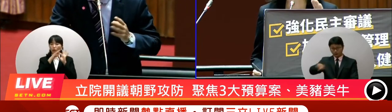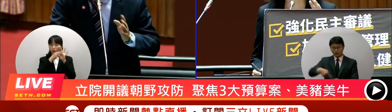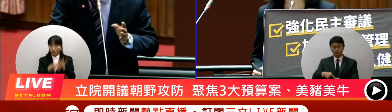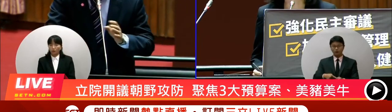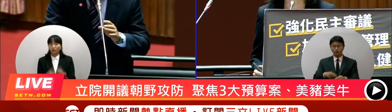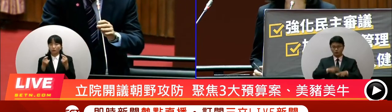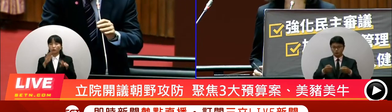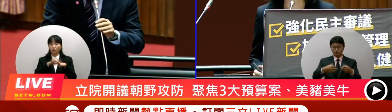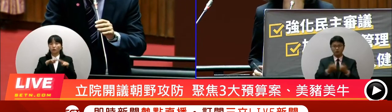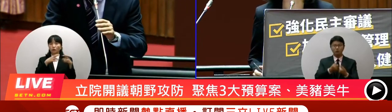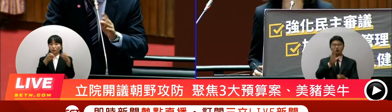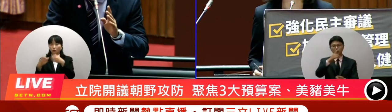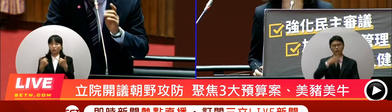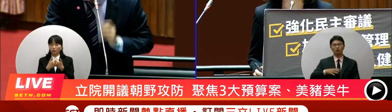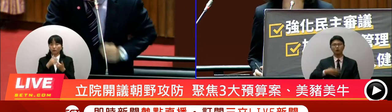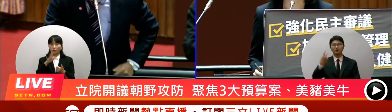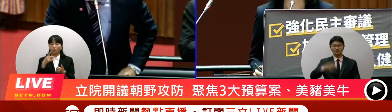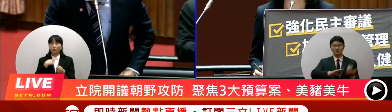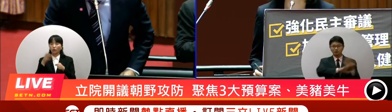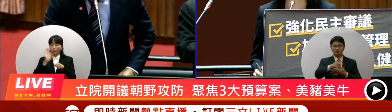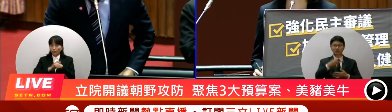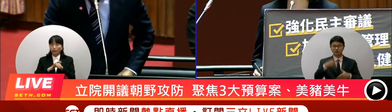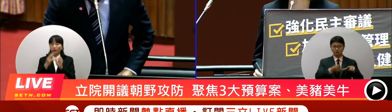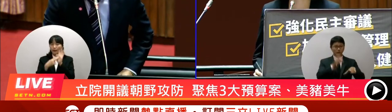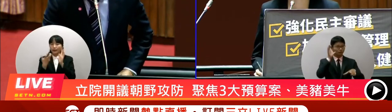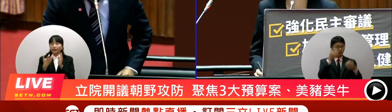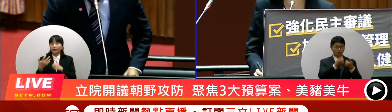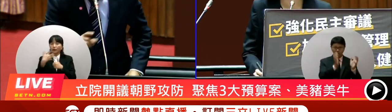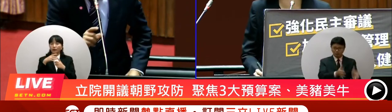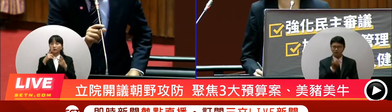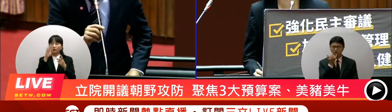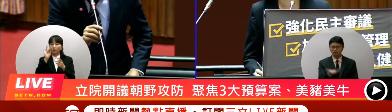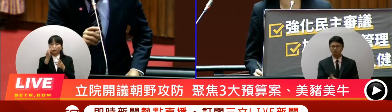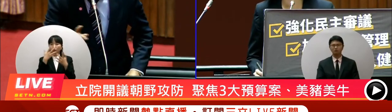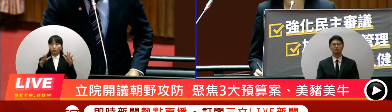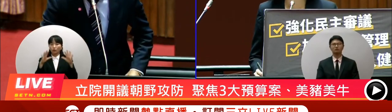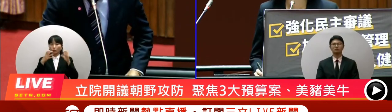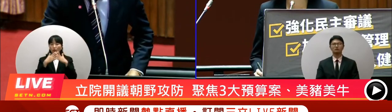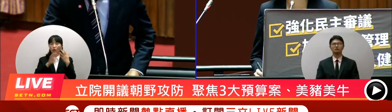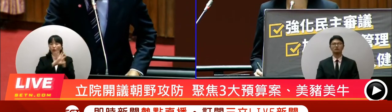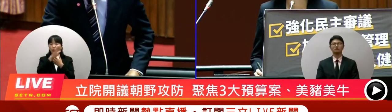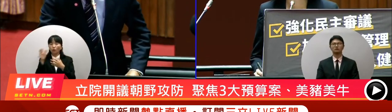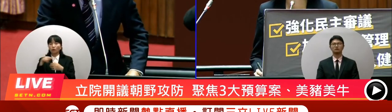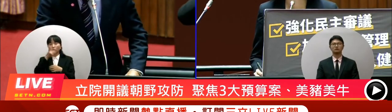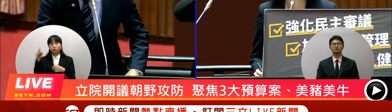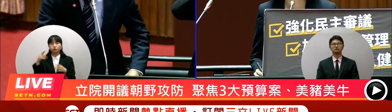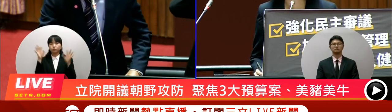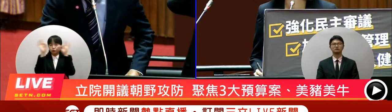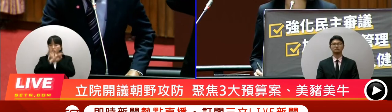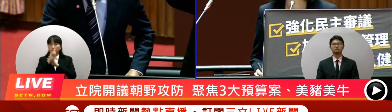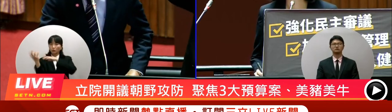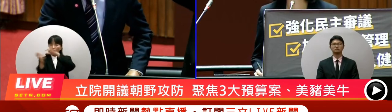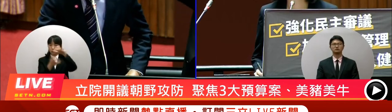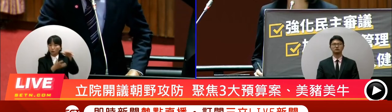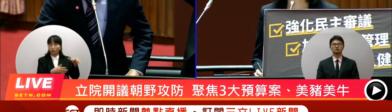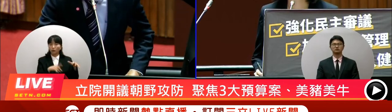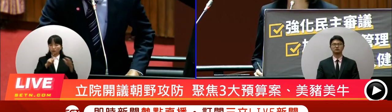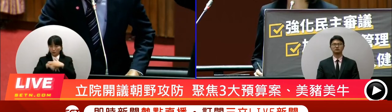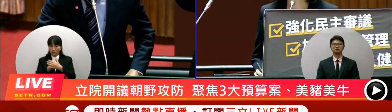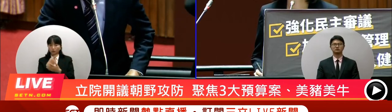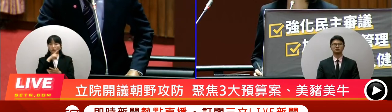去做 猪农座谈会之外，是不是应该？ 我可不可以再补充您刚讲的100多个国家？因为外界一直误解说全世界只